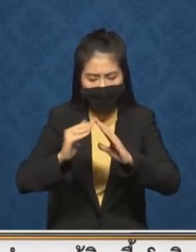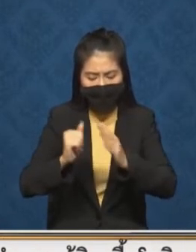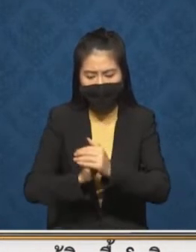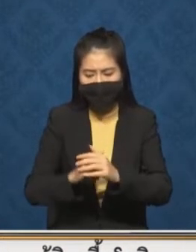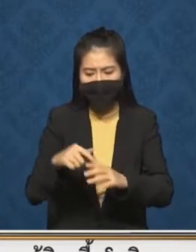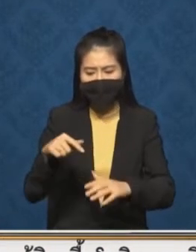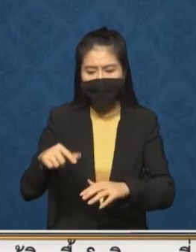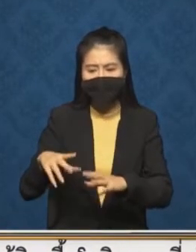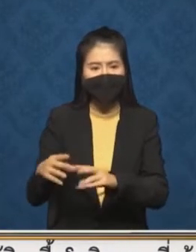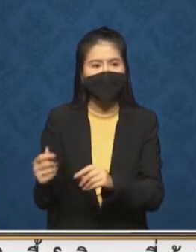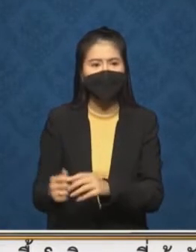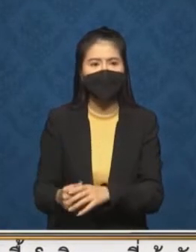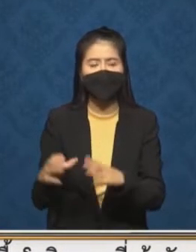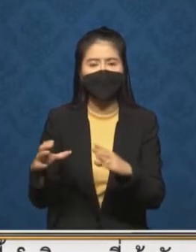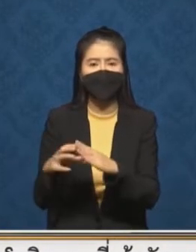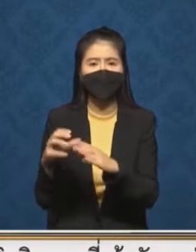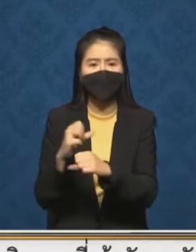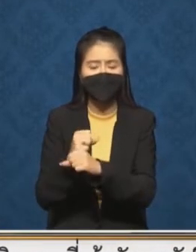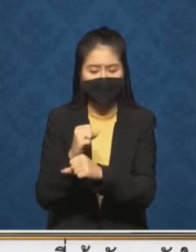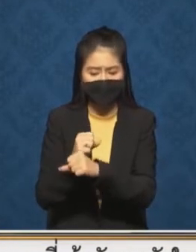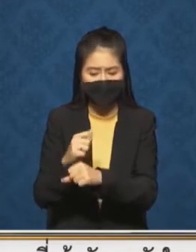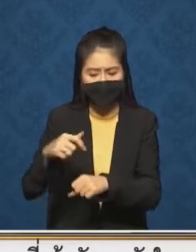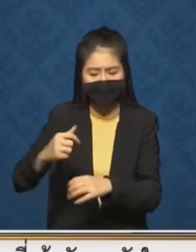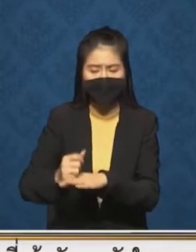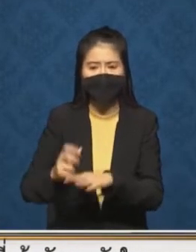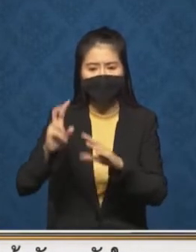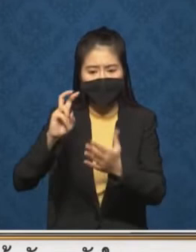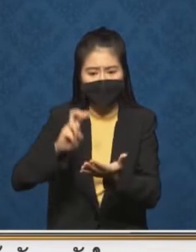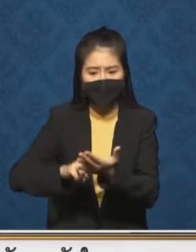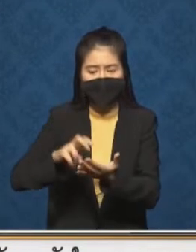อีกหน้วยงานหนของรัส Rabู่ในพ้นที่